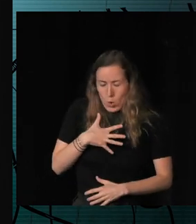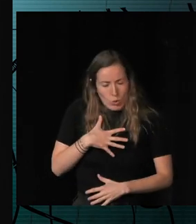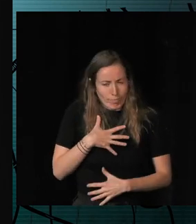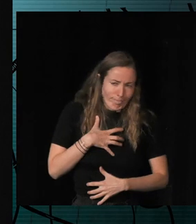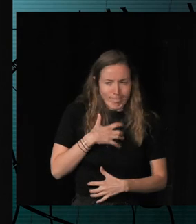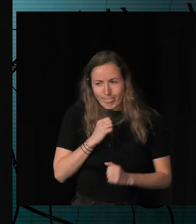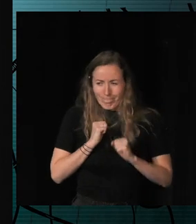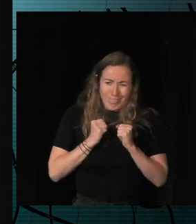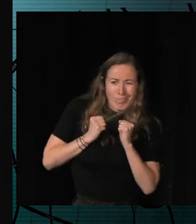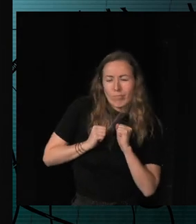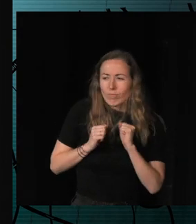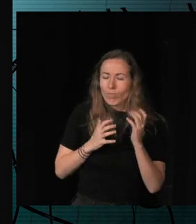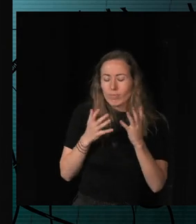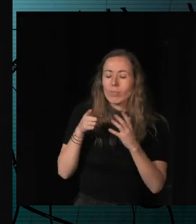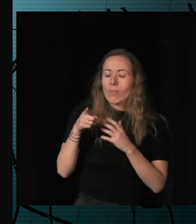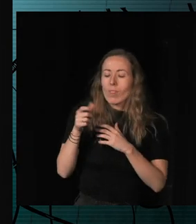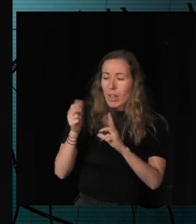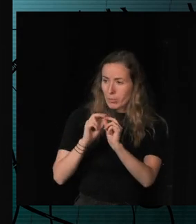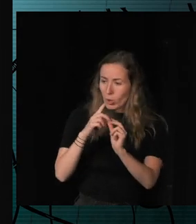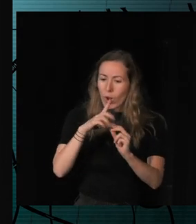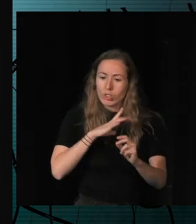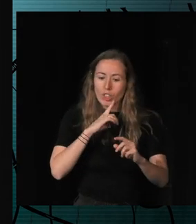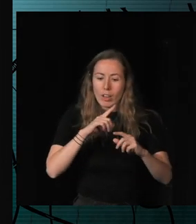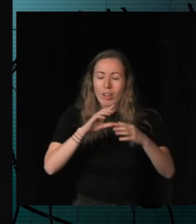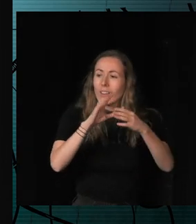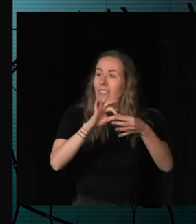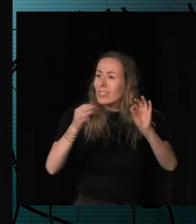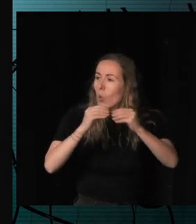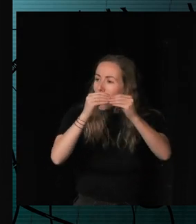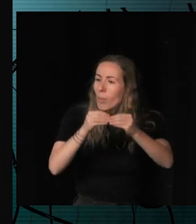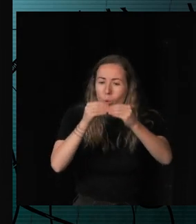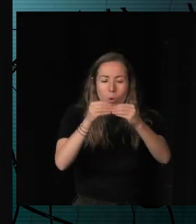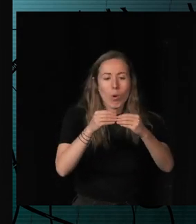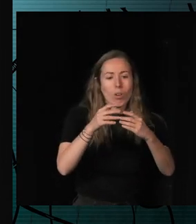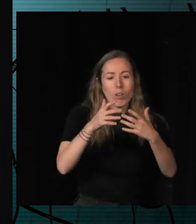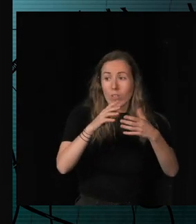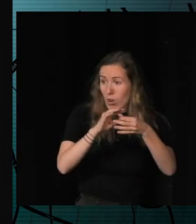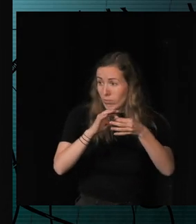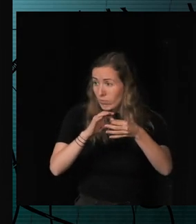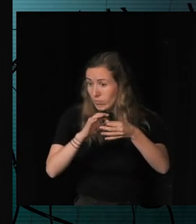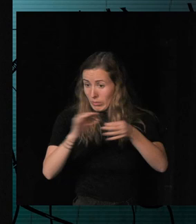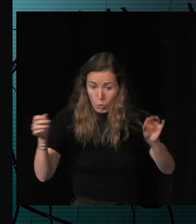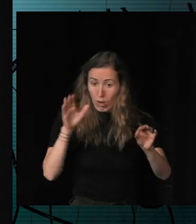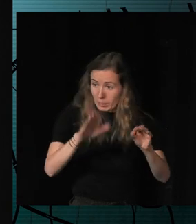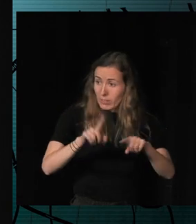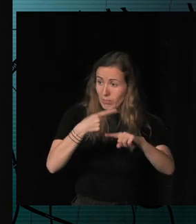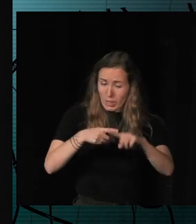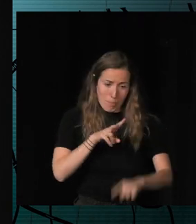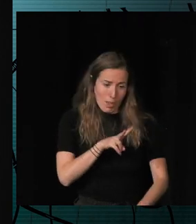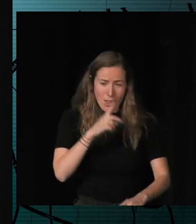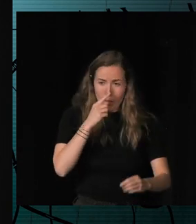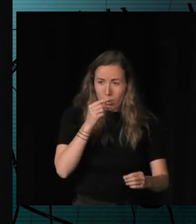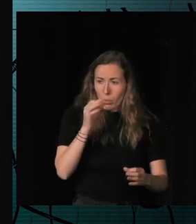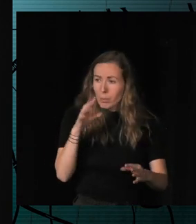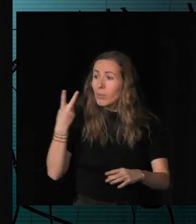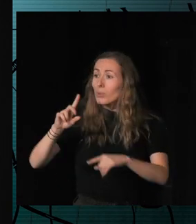thriller donc d'action dans lequel il y a des ralentis une histoire d'amour qui est au centre du scénario et cetera il a en fait il a eu la réflexion de se